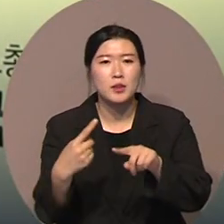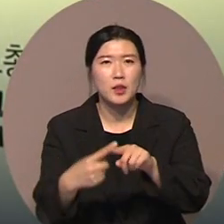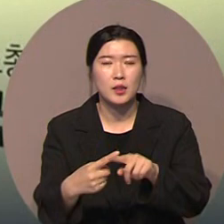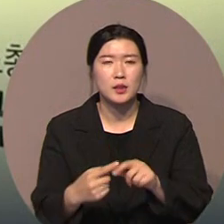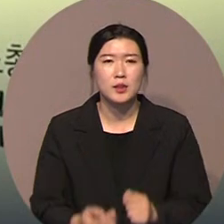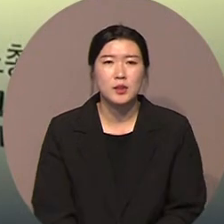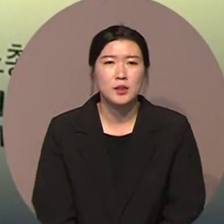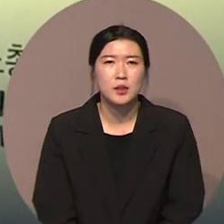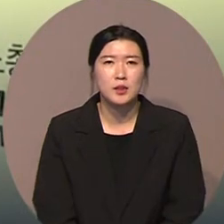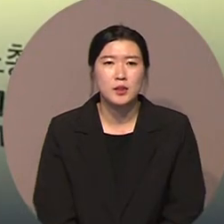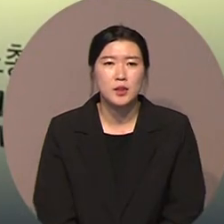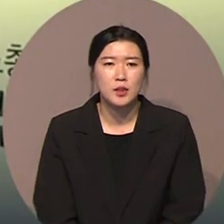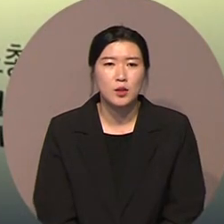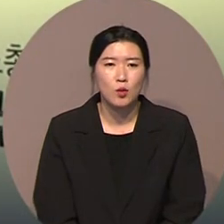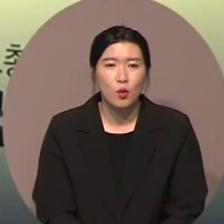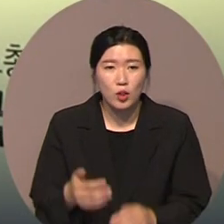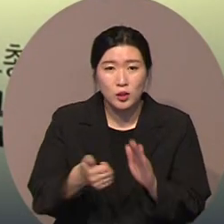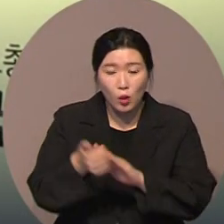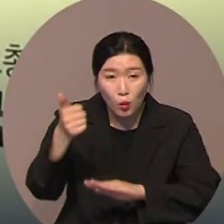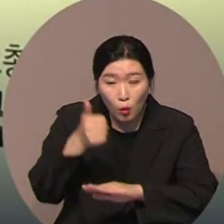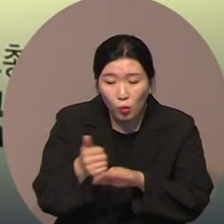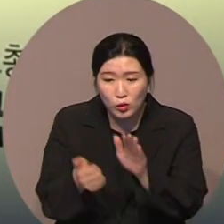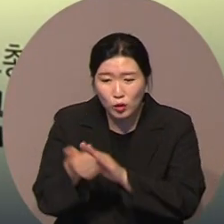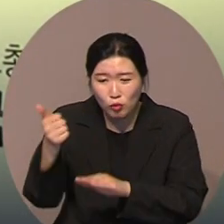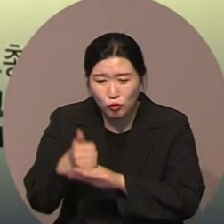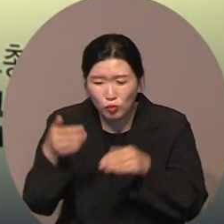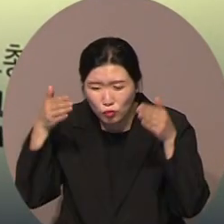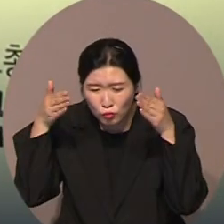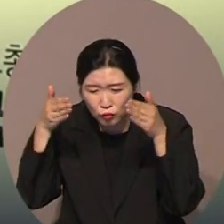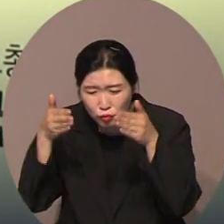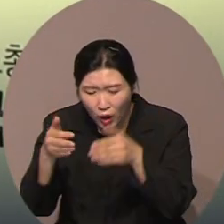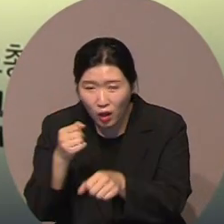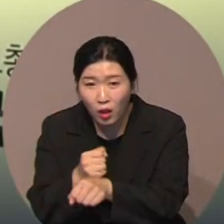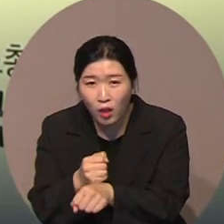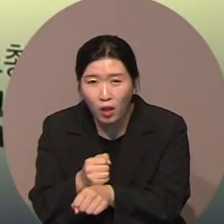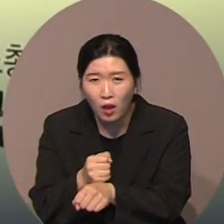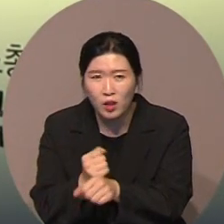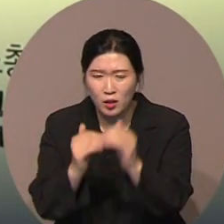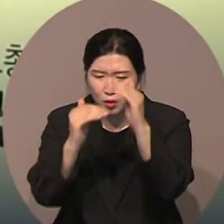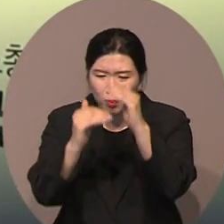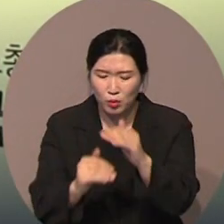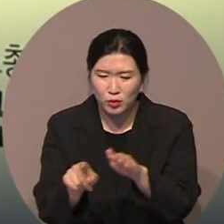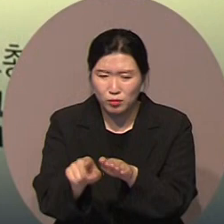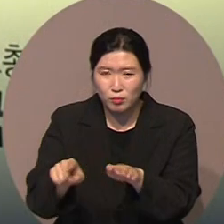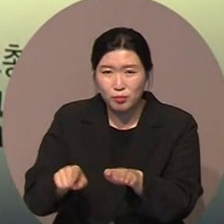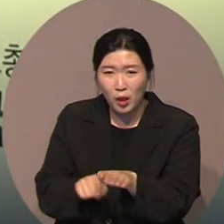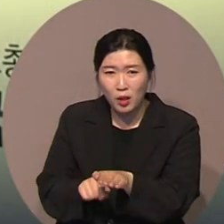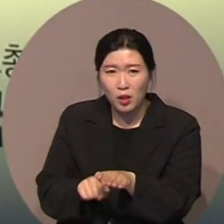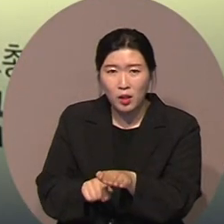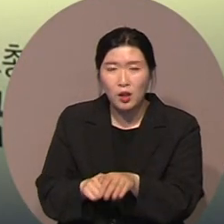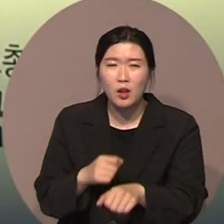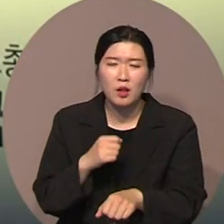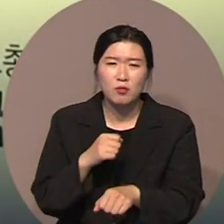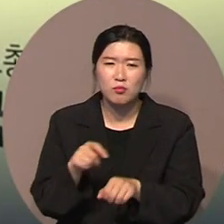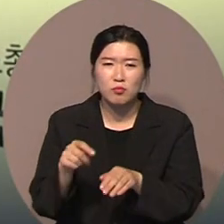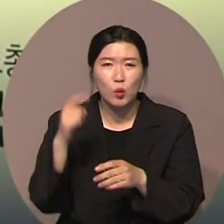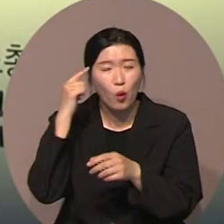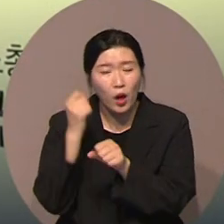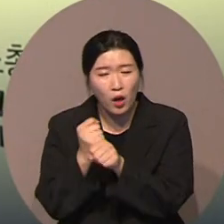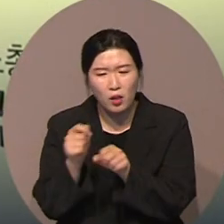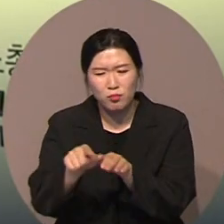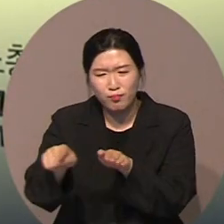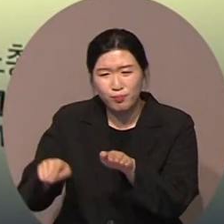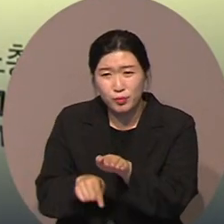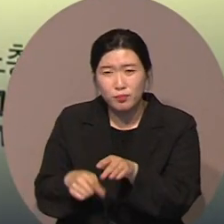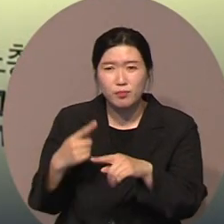나올 것이라고 보고 있습니다. 단순하게 과제 내용이 유사 중복된다고 해서 그거를 하나로 묶는다는 것은